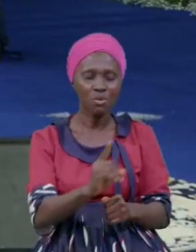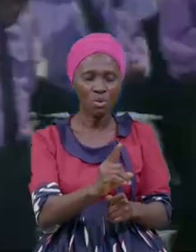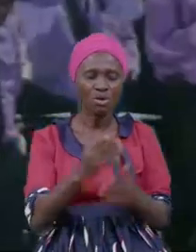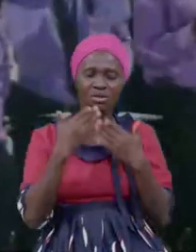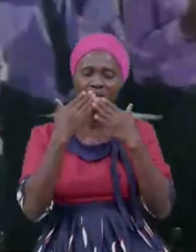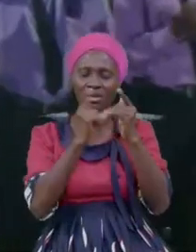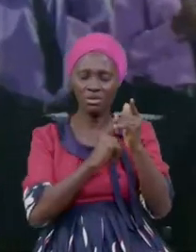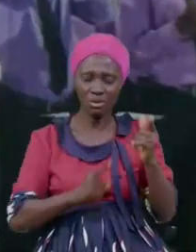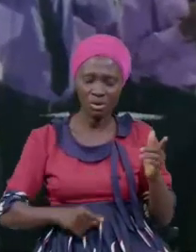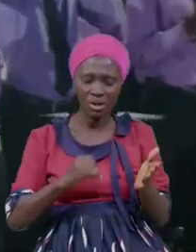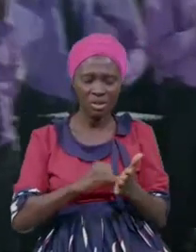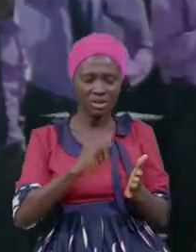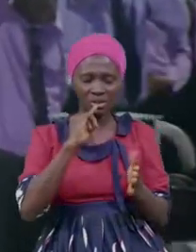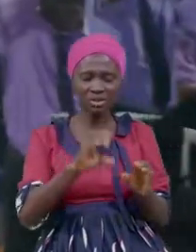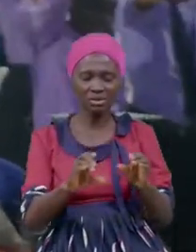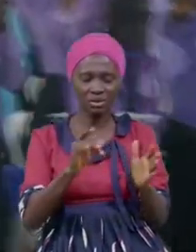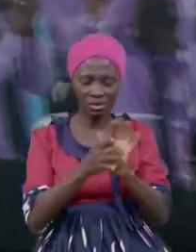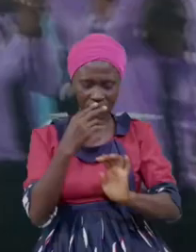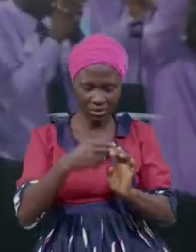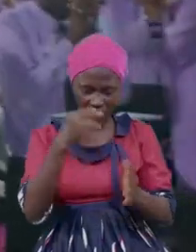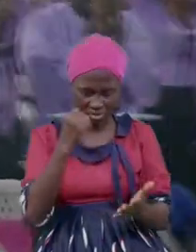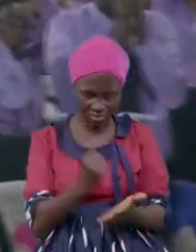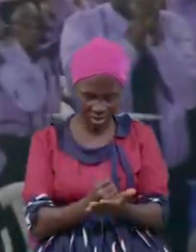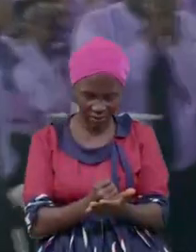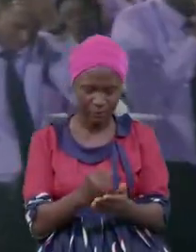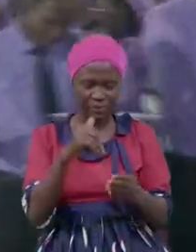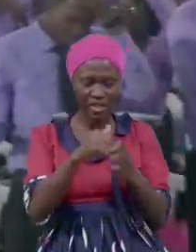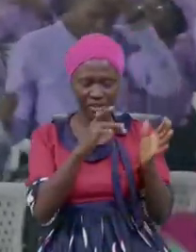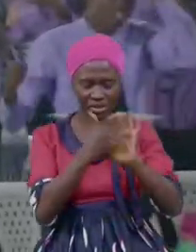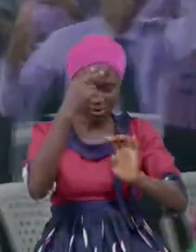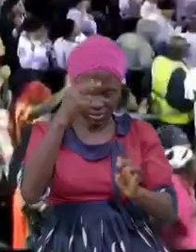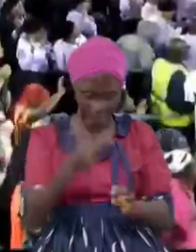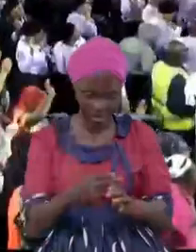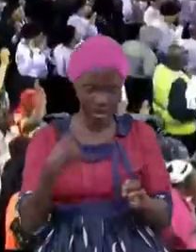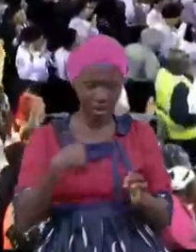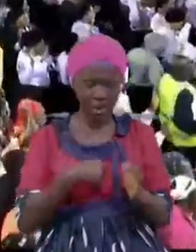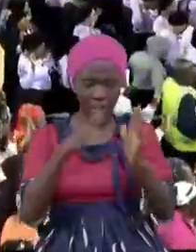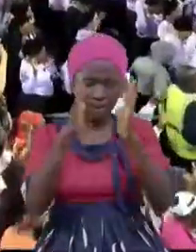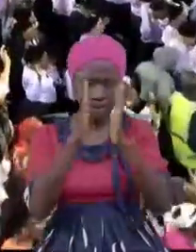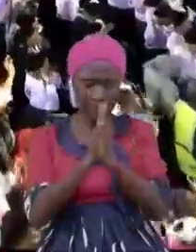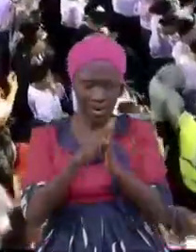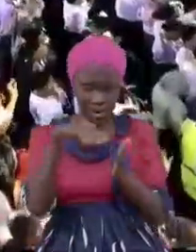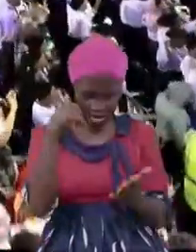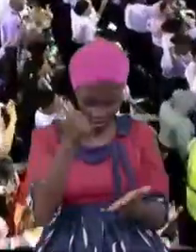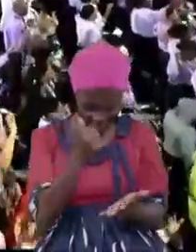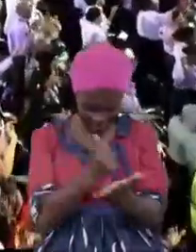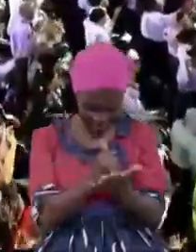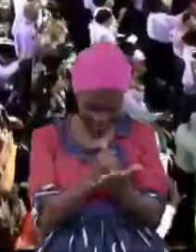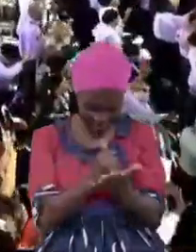fait. Au nom de Jésus, nous prions.